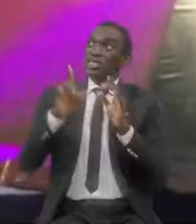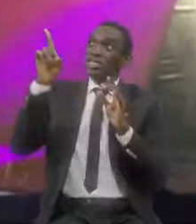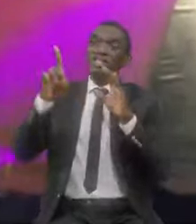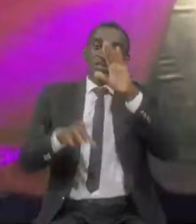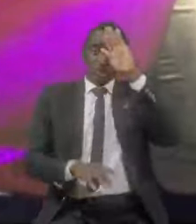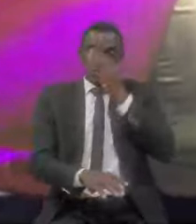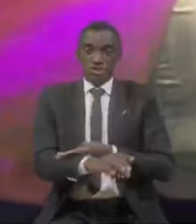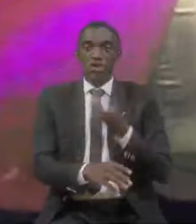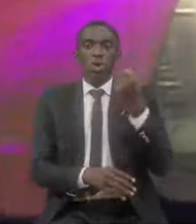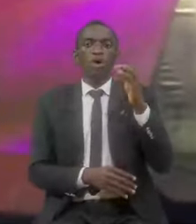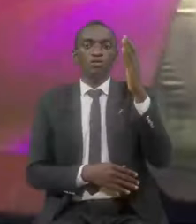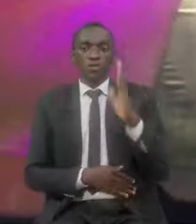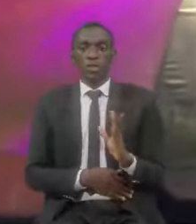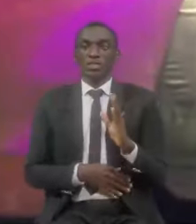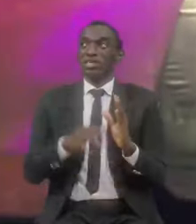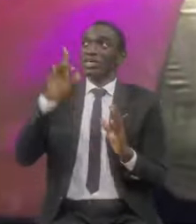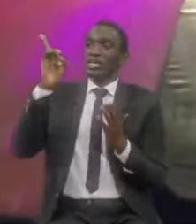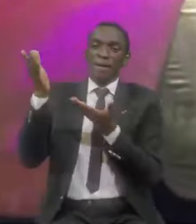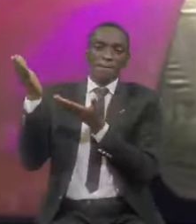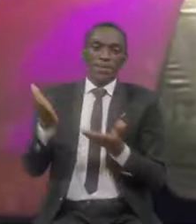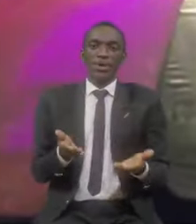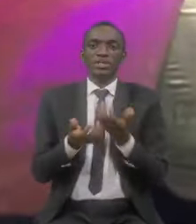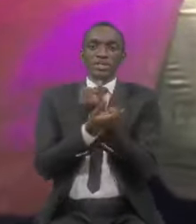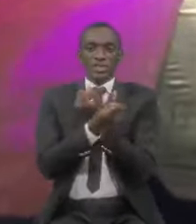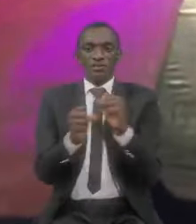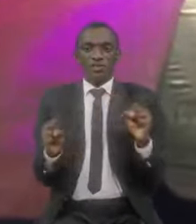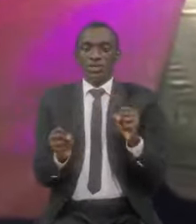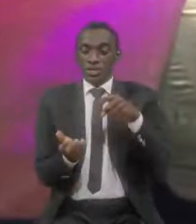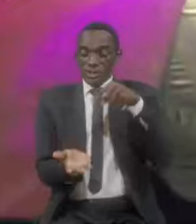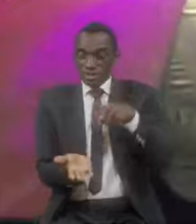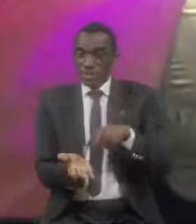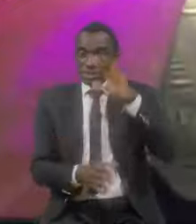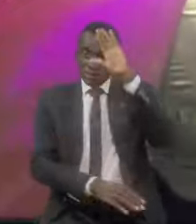Celui qui a apporté le salut, ce Fils de Dieu,